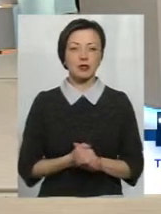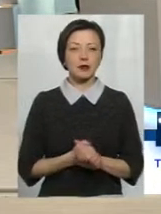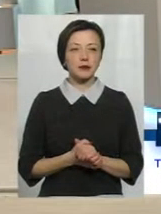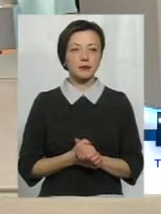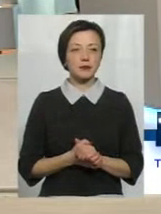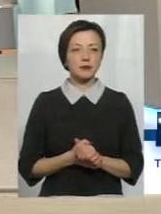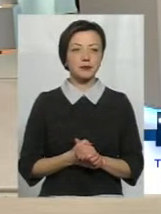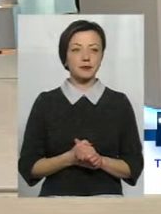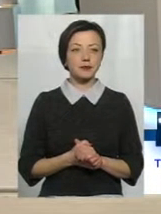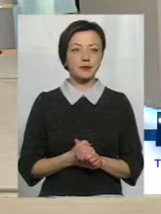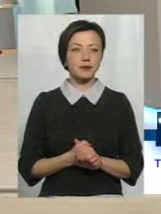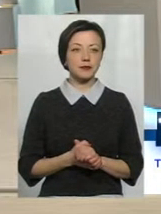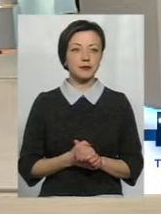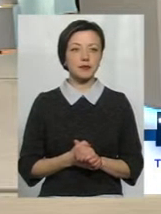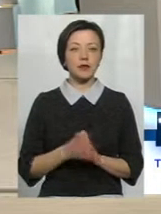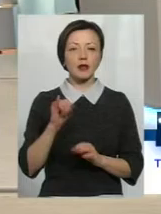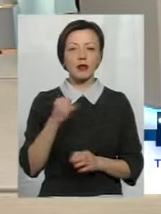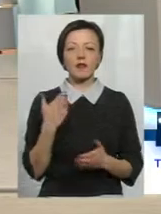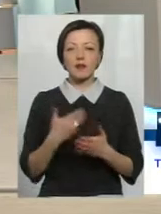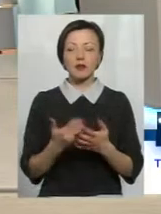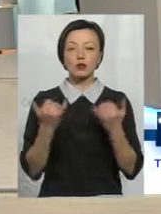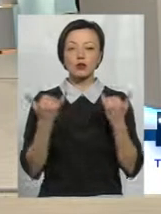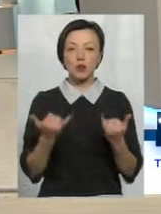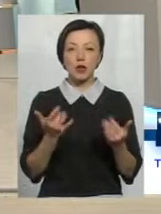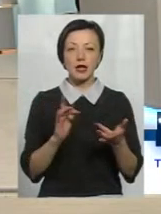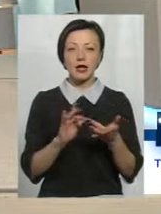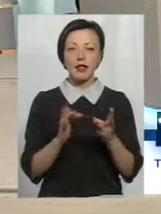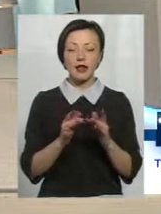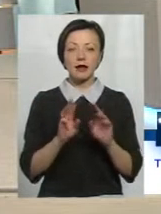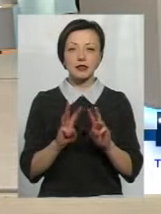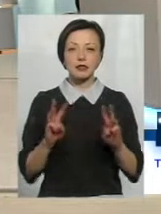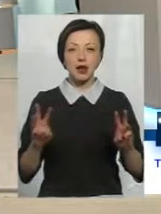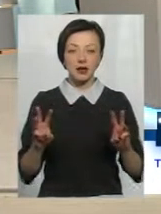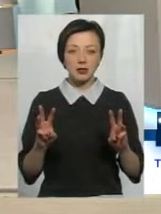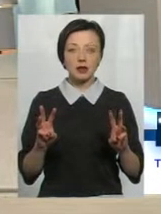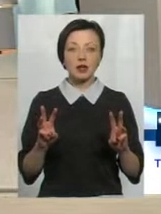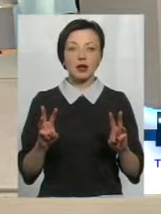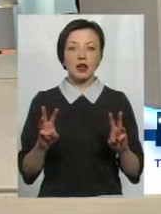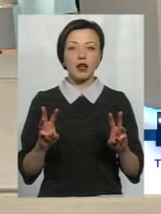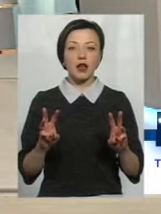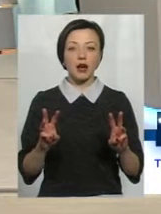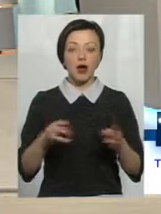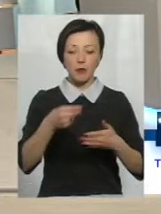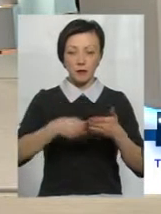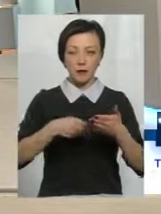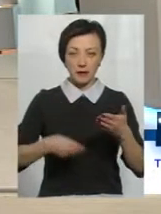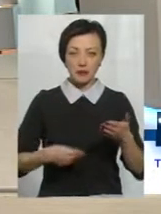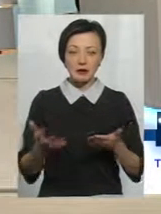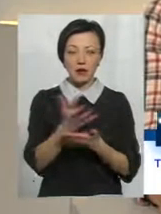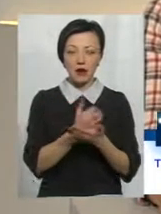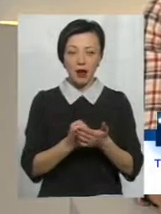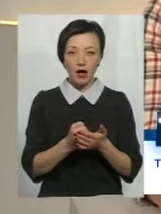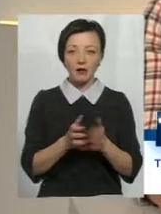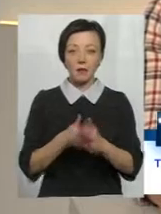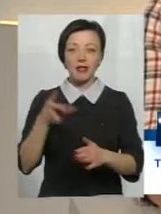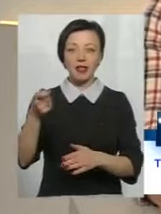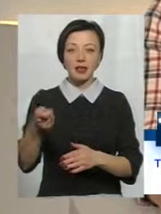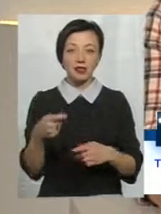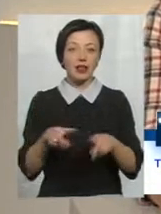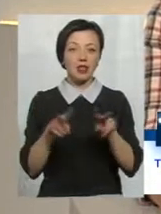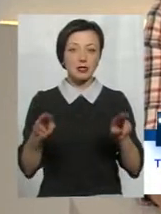мовою розказую відповідь. І от сьогодні на сайті зараз набирає голоси, знов така сама петиція, тільки від іншого